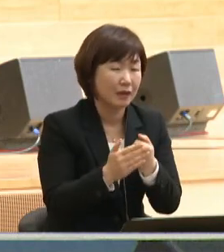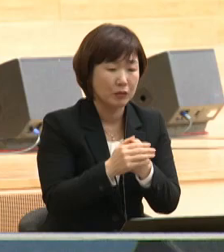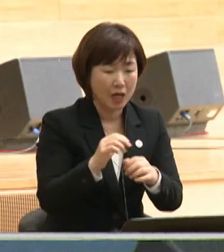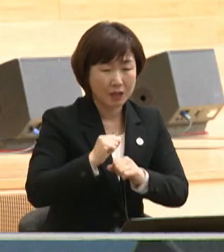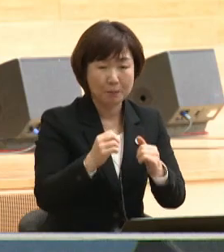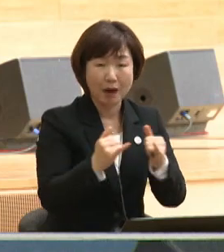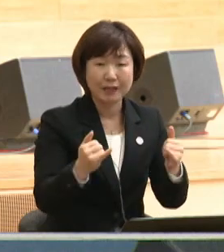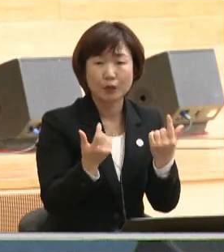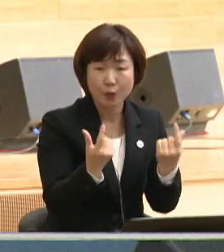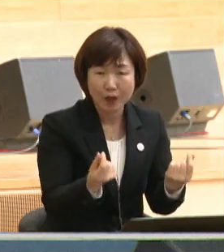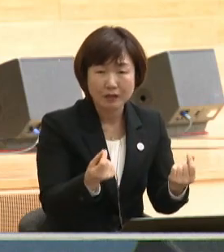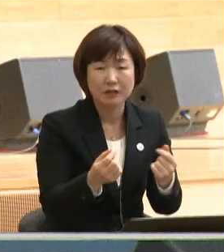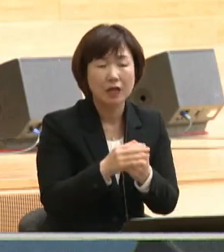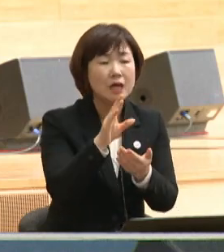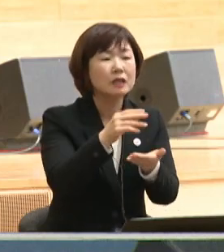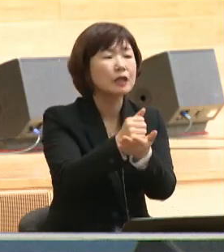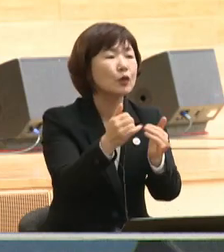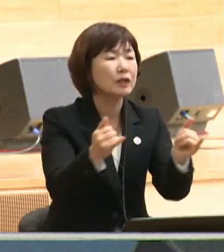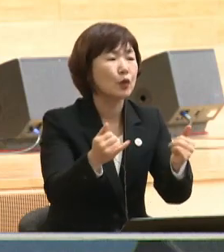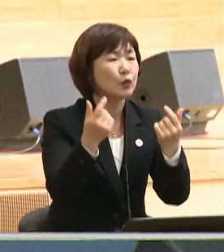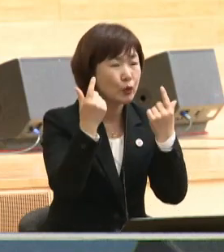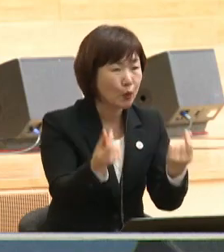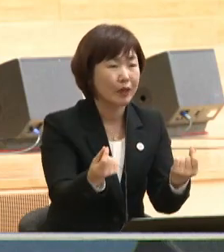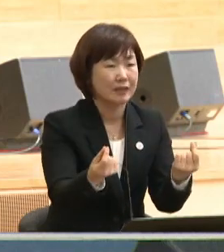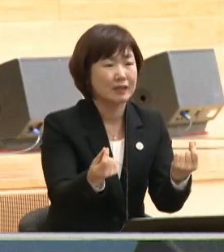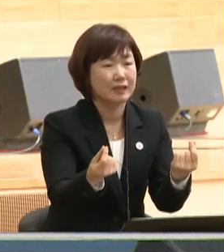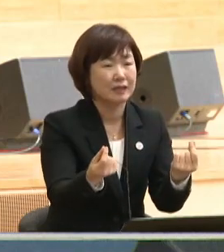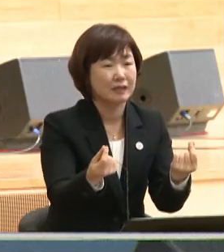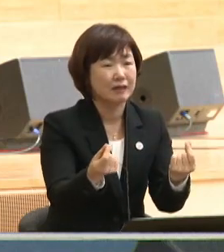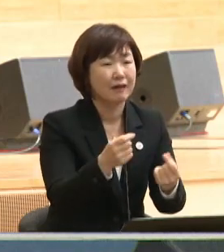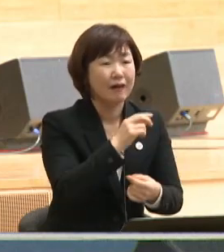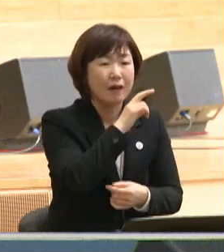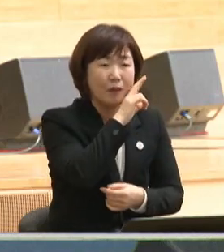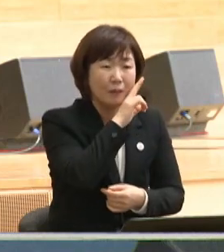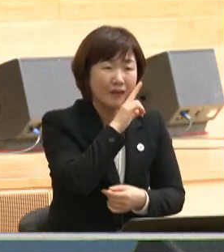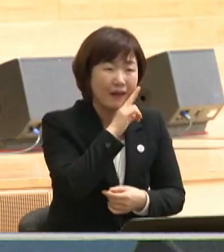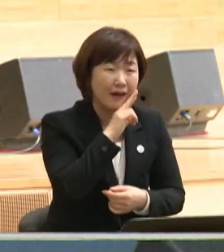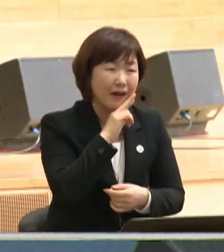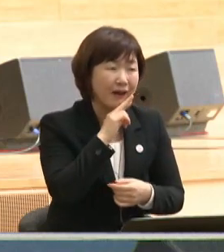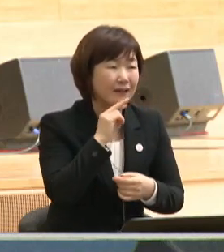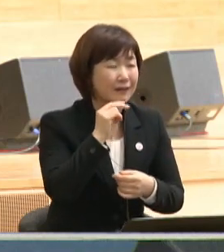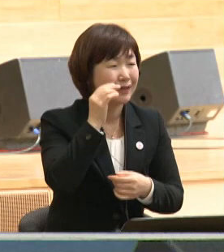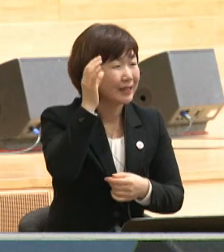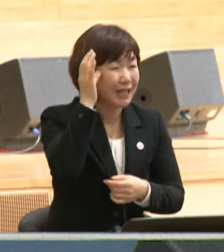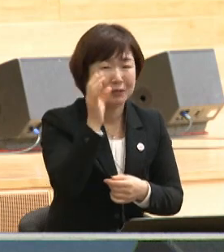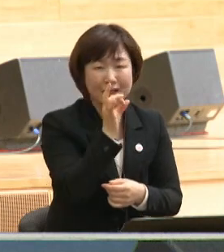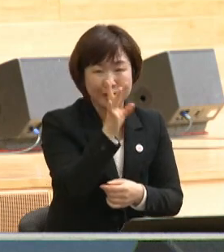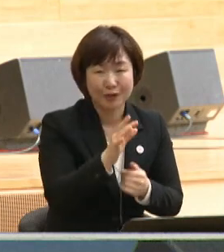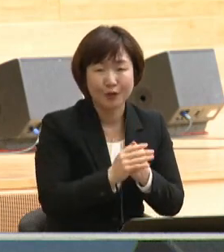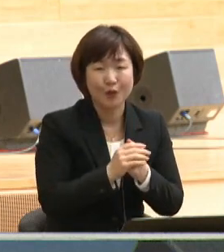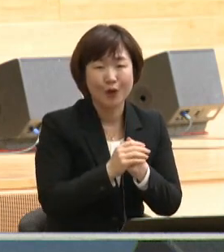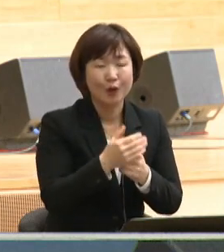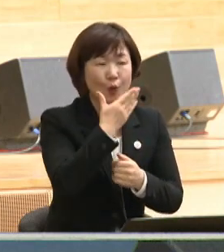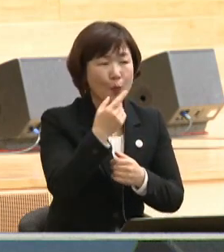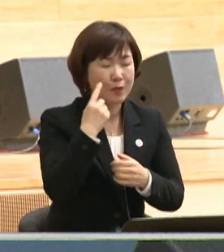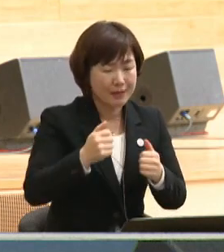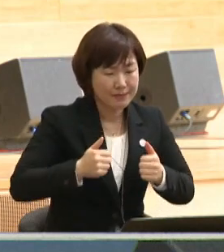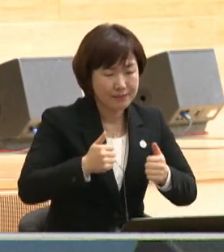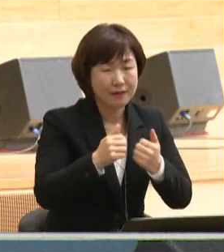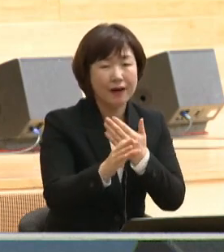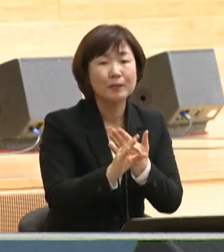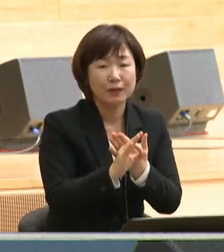병사들과 마찬가지로 그리스도인 역시 편안한 시간을 기대해서는 안 되고 복음의 충실하다면